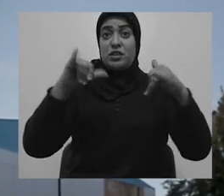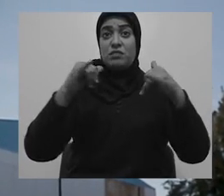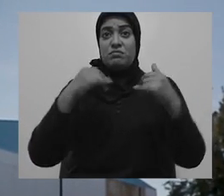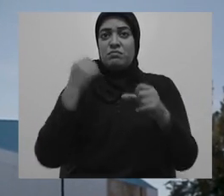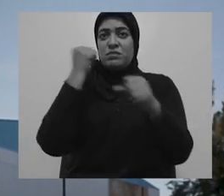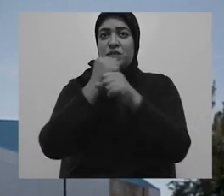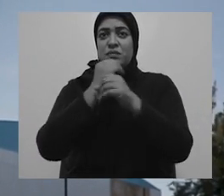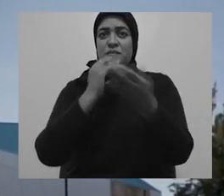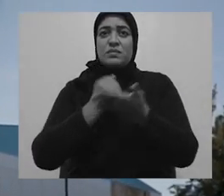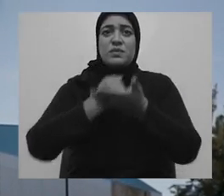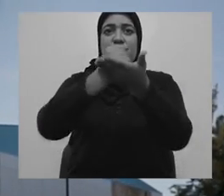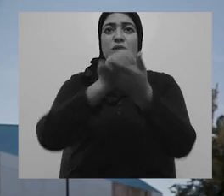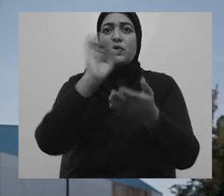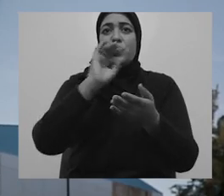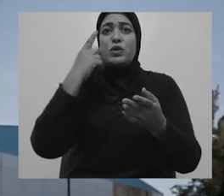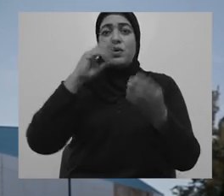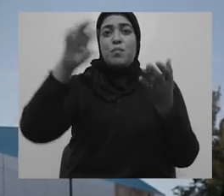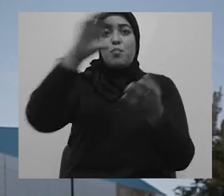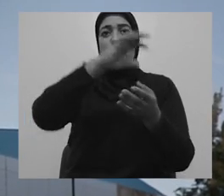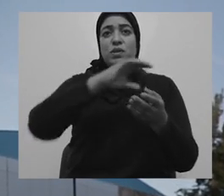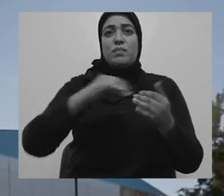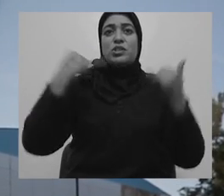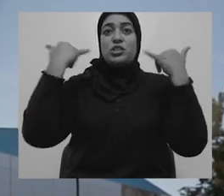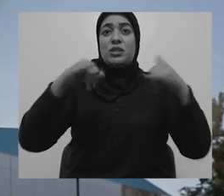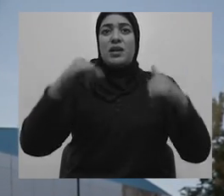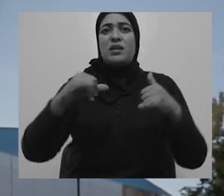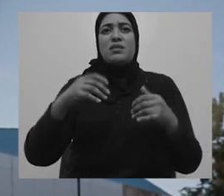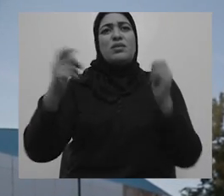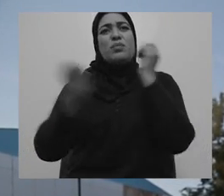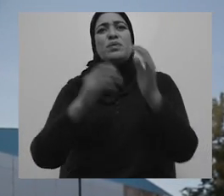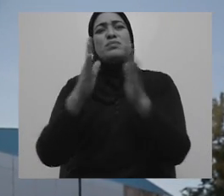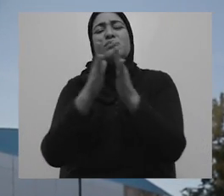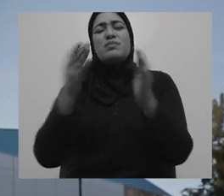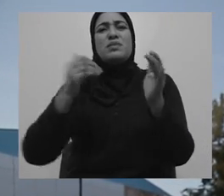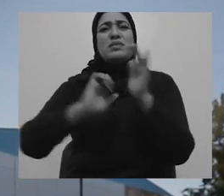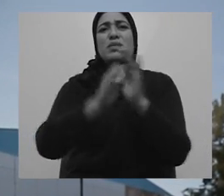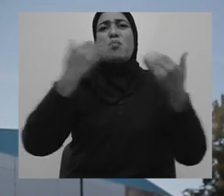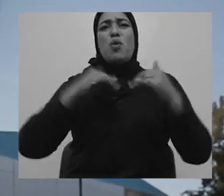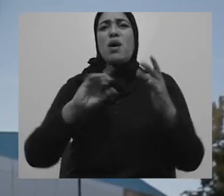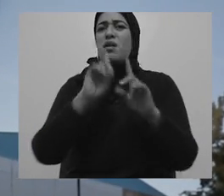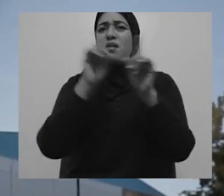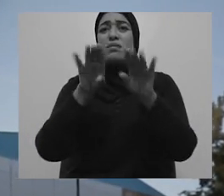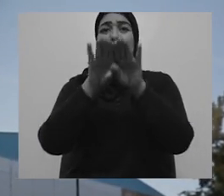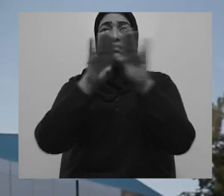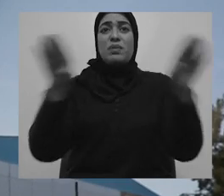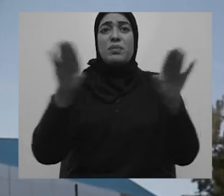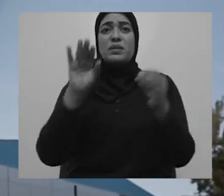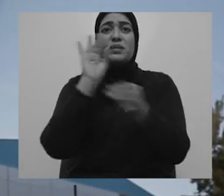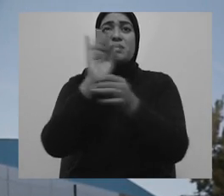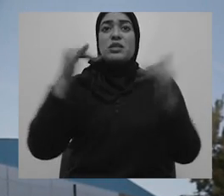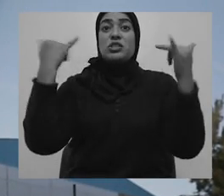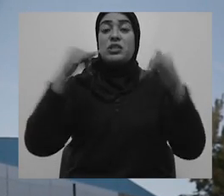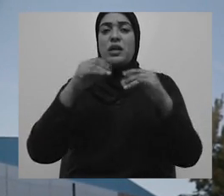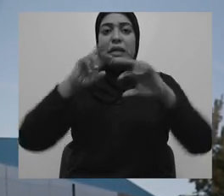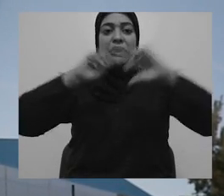il veut vraiment faire changer les choses dans sa région, en Algérie. Mais surtout, il veut être acteur du changement qu'il